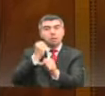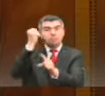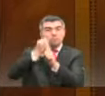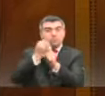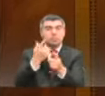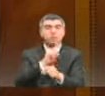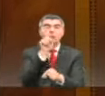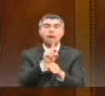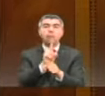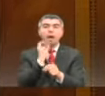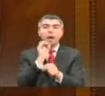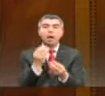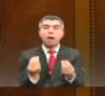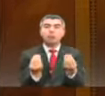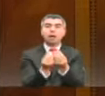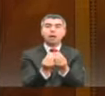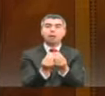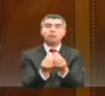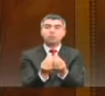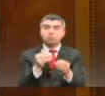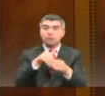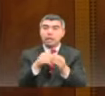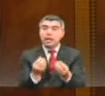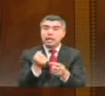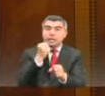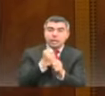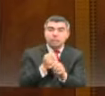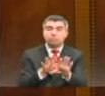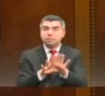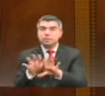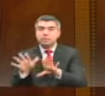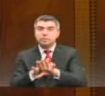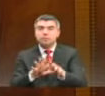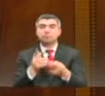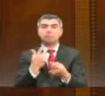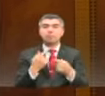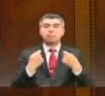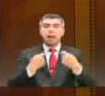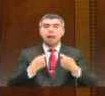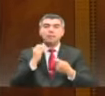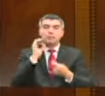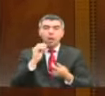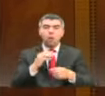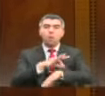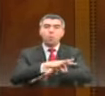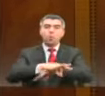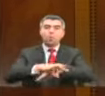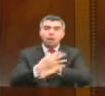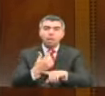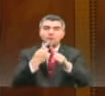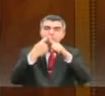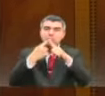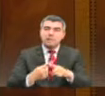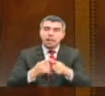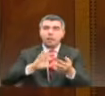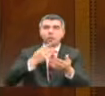الجماعات الترابية والإسراع في تحويل الاختصاصات والموارد البشرية والمالية المرتبطة